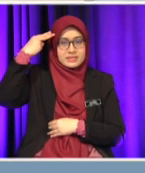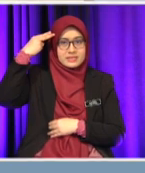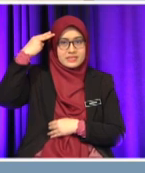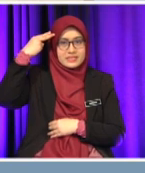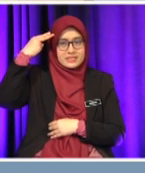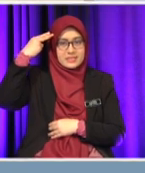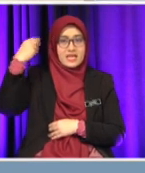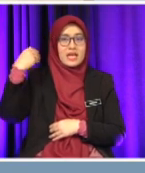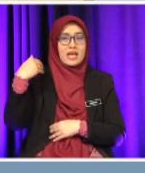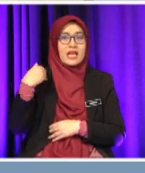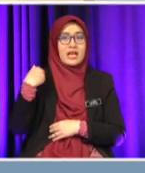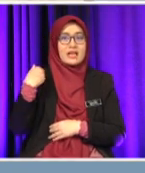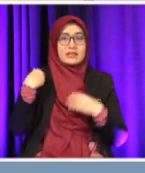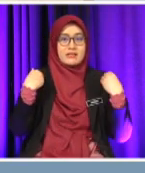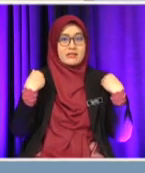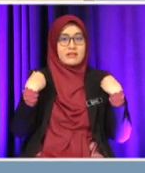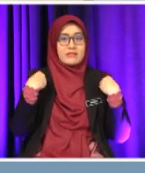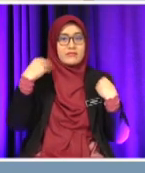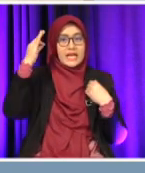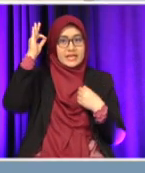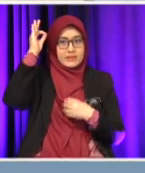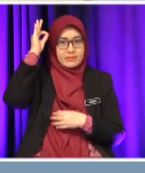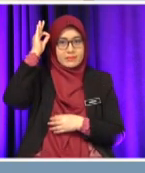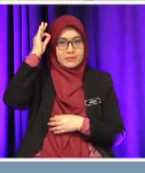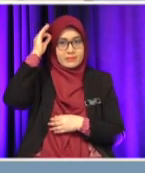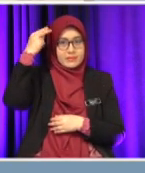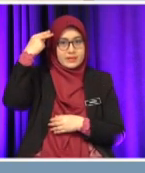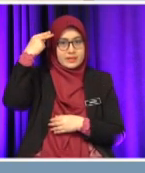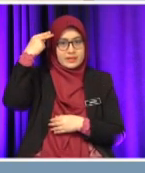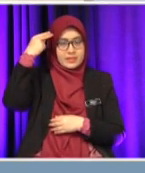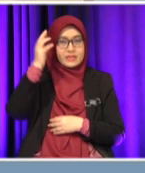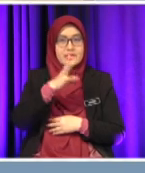kita ada Dan Kita